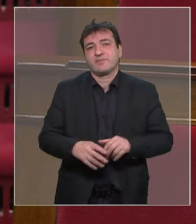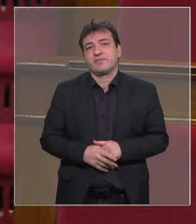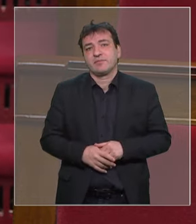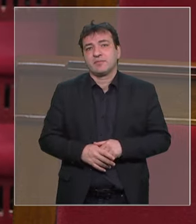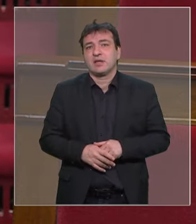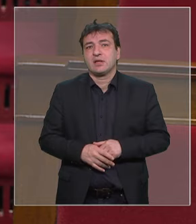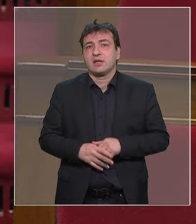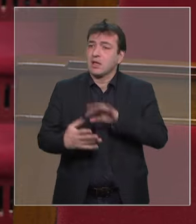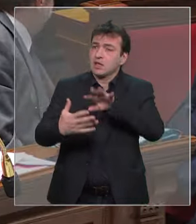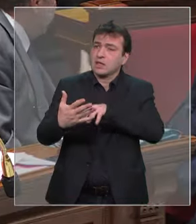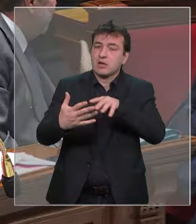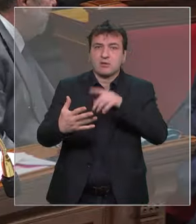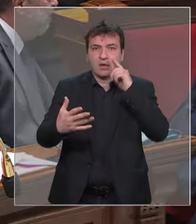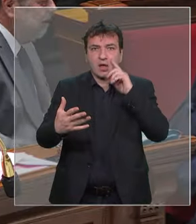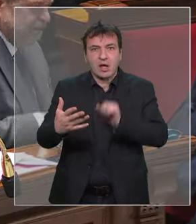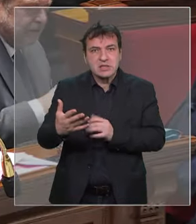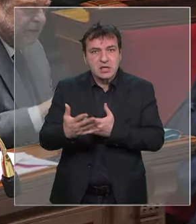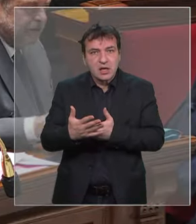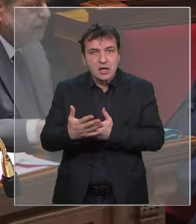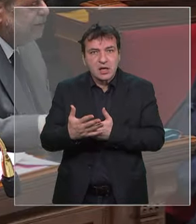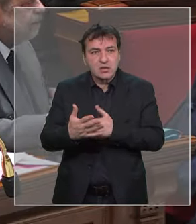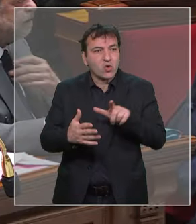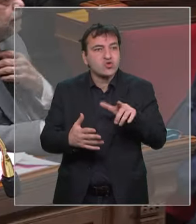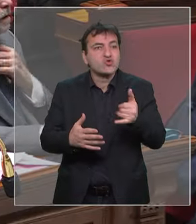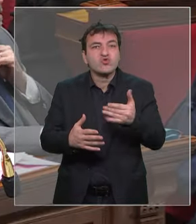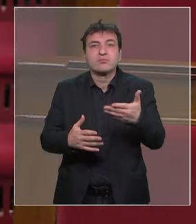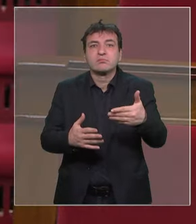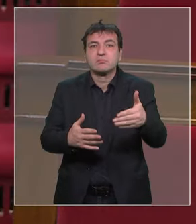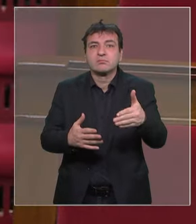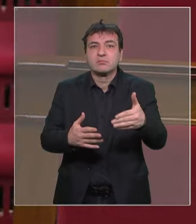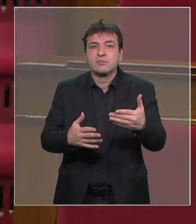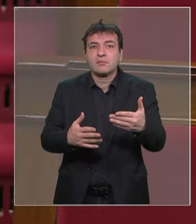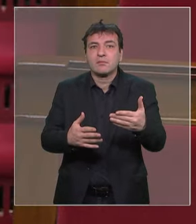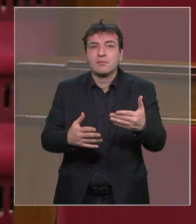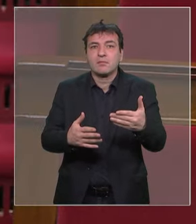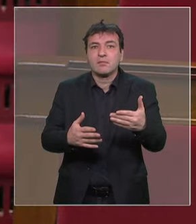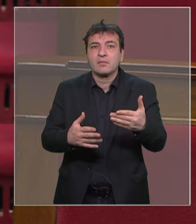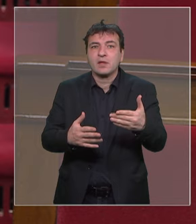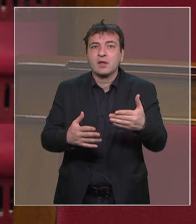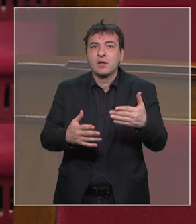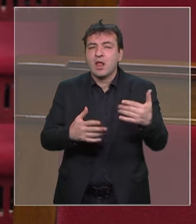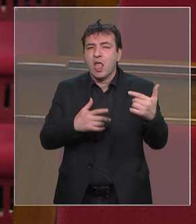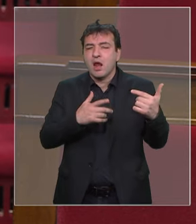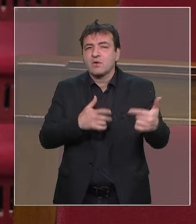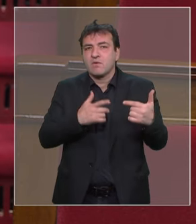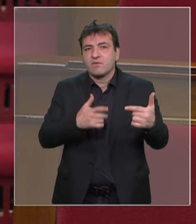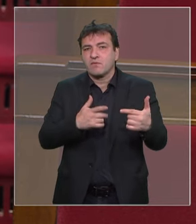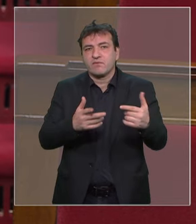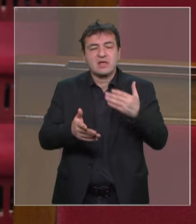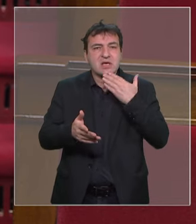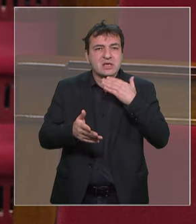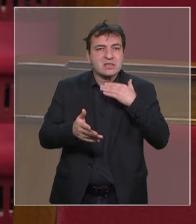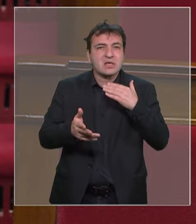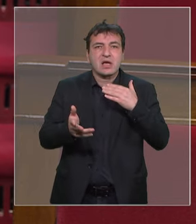du calendrier si cela fera dans 2 jours que le conflit israélo-palestinien hante